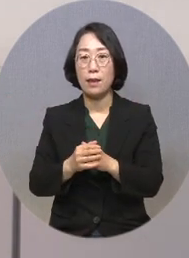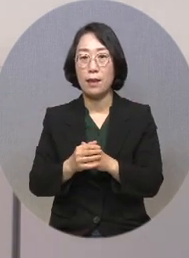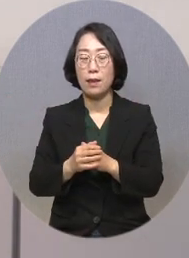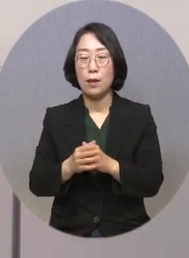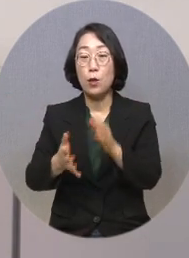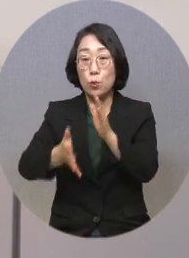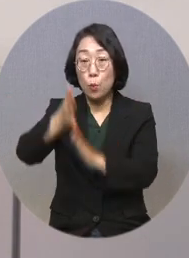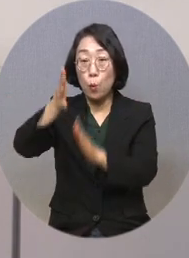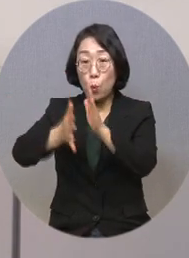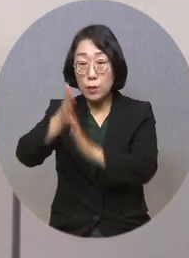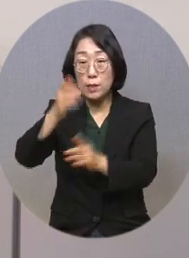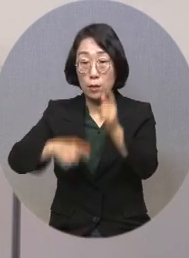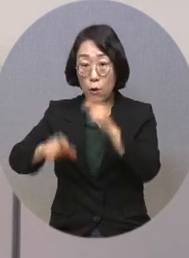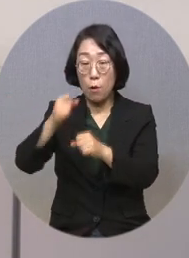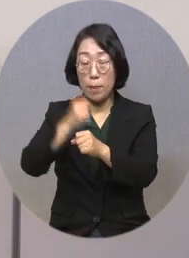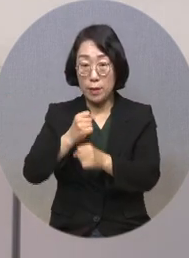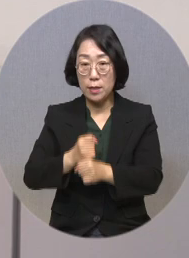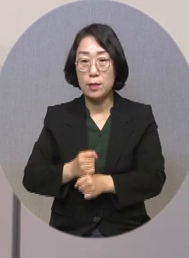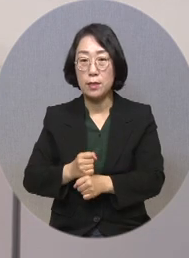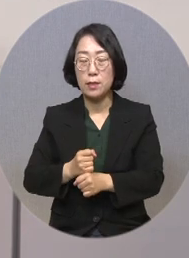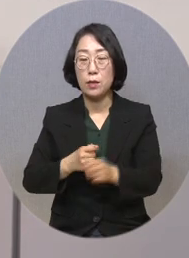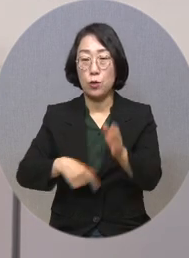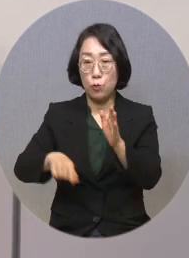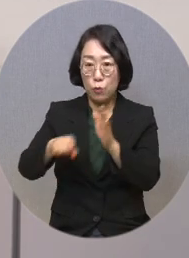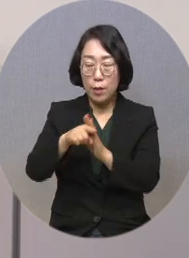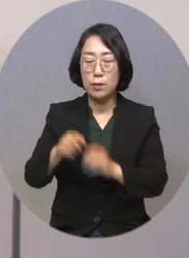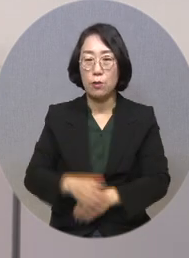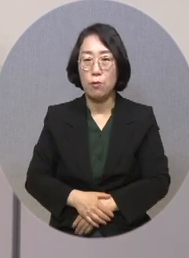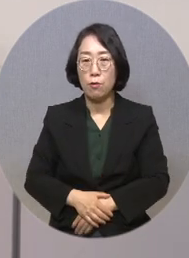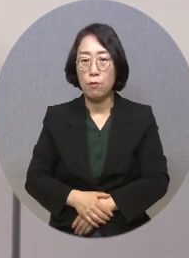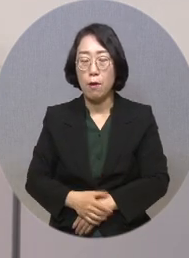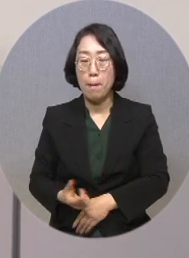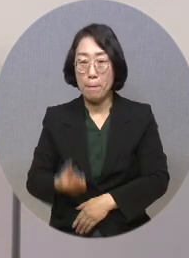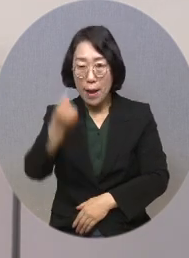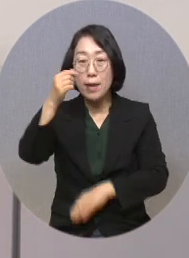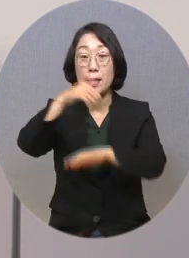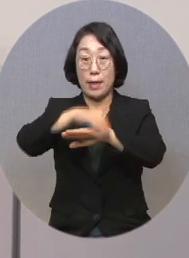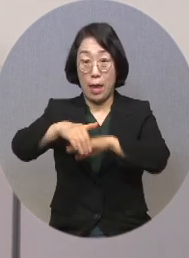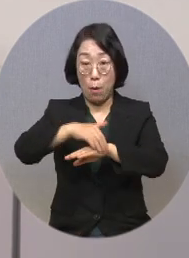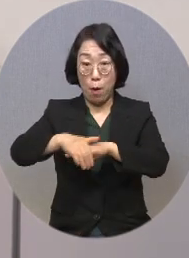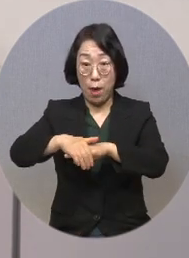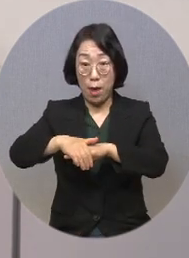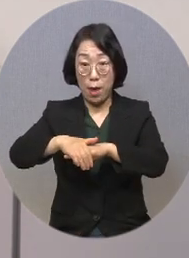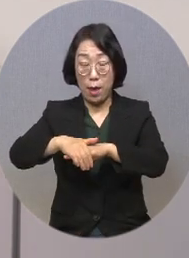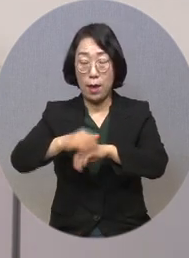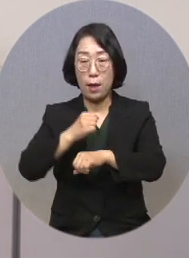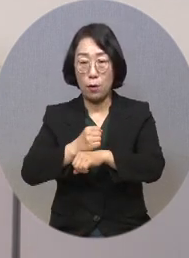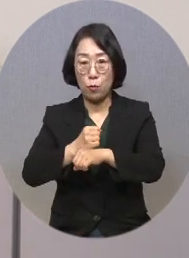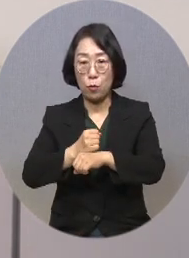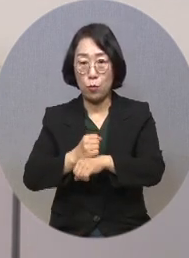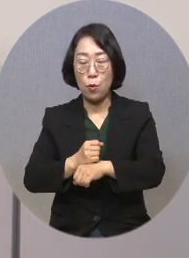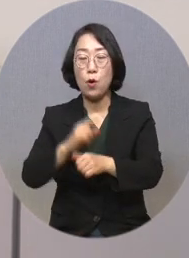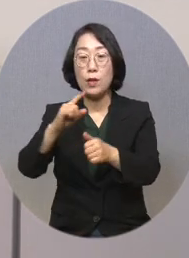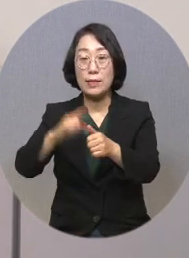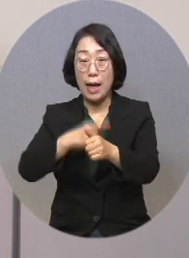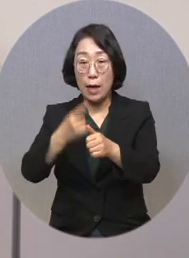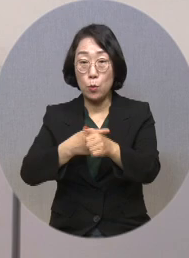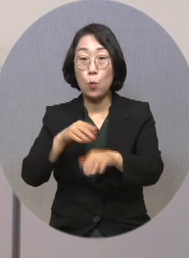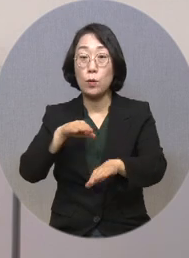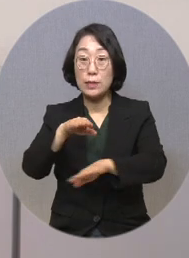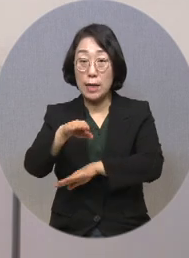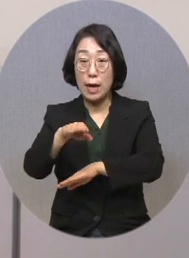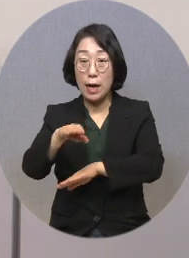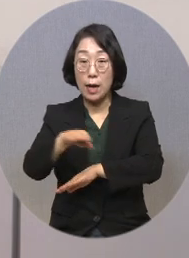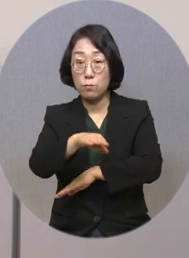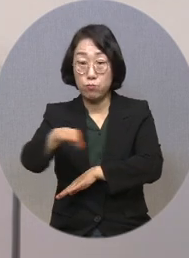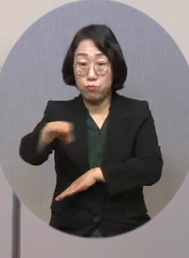위한 원도심 지구단위 계획을 조속히 수립해서 자율주행차 또는 유인